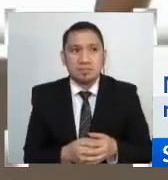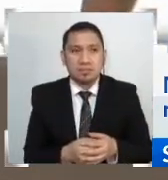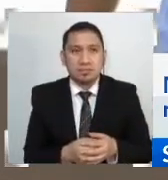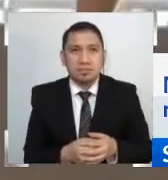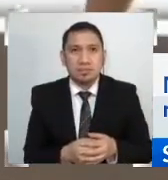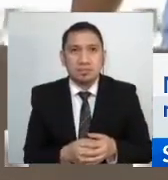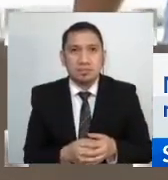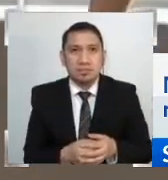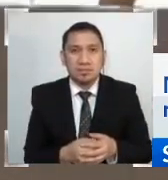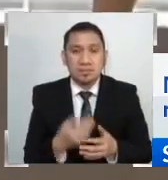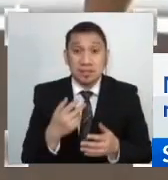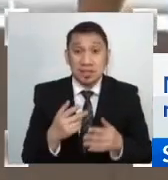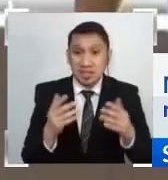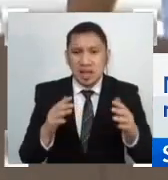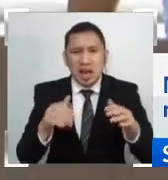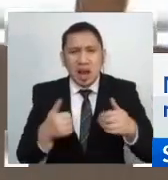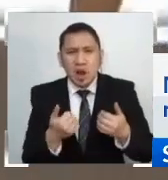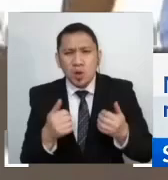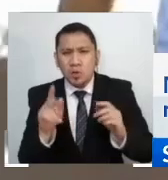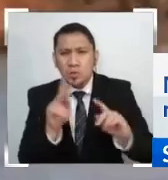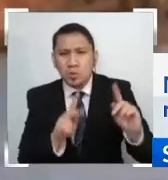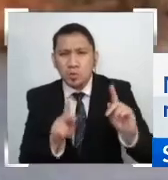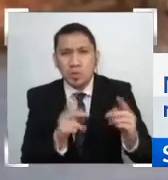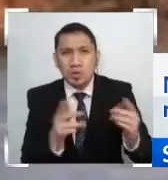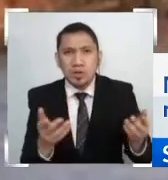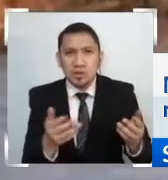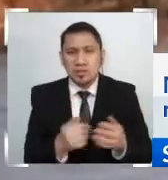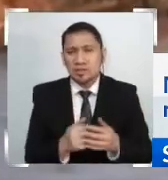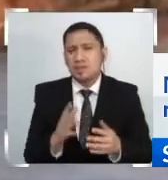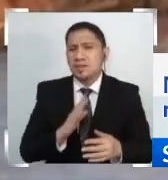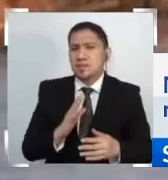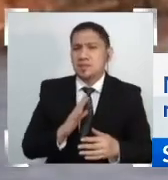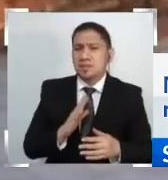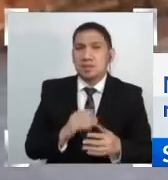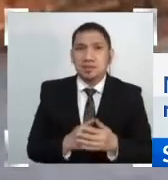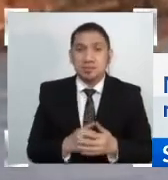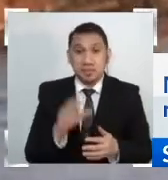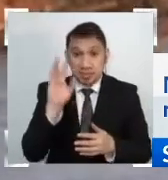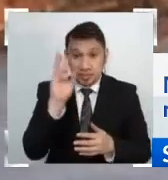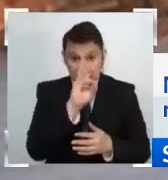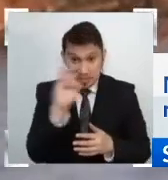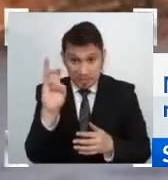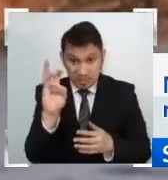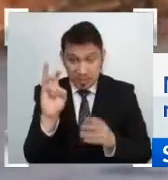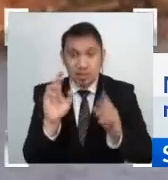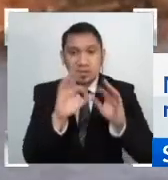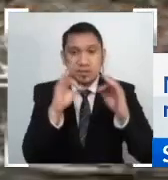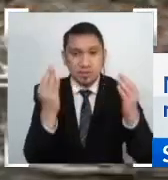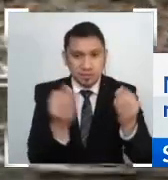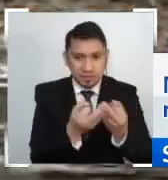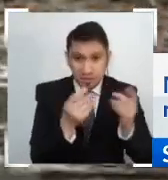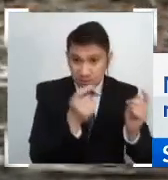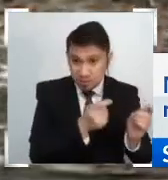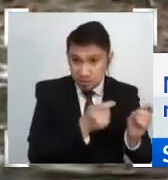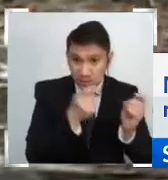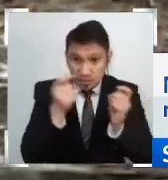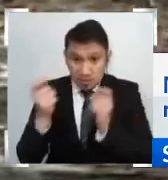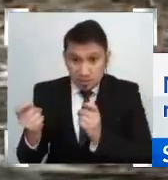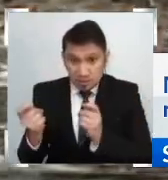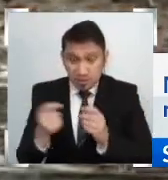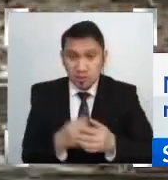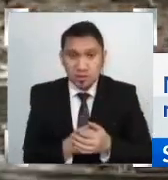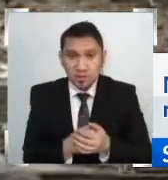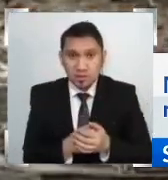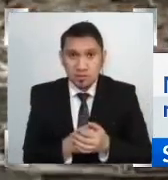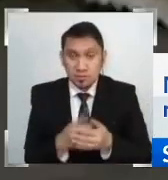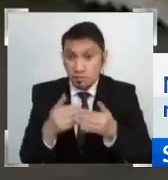Kamusta sir mga tropa? Okay naman sir. 600 pamilya ang nailikas ng Liloan LGU bago pa man tumama ang